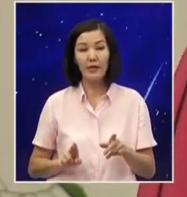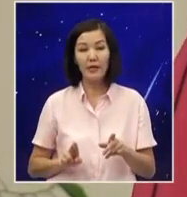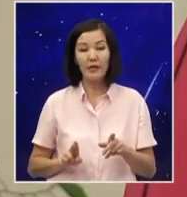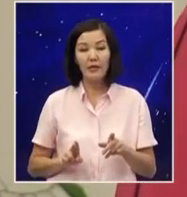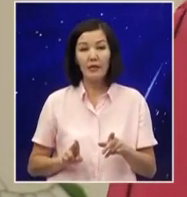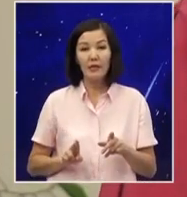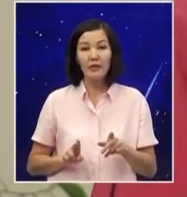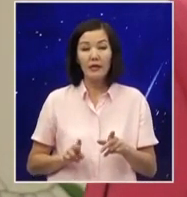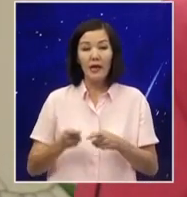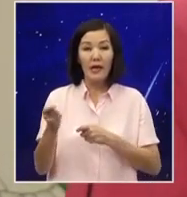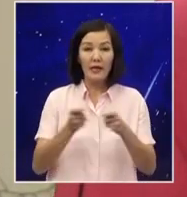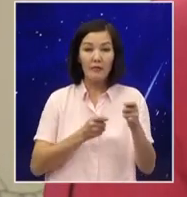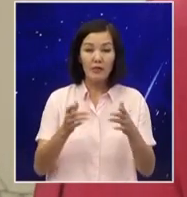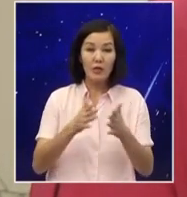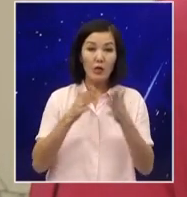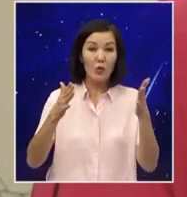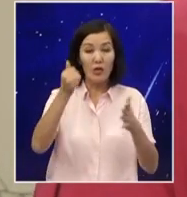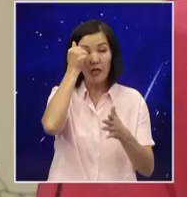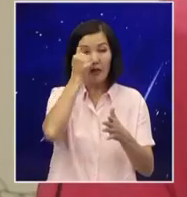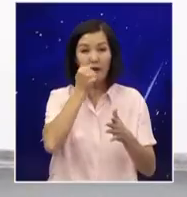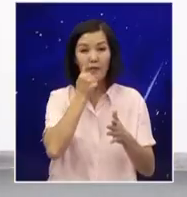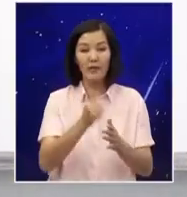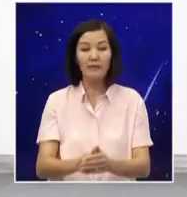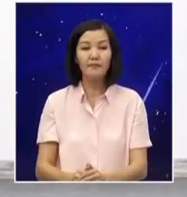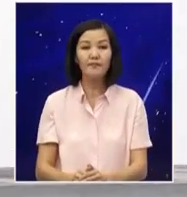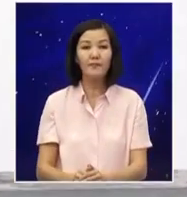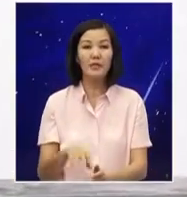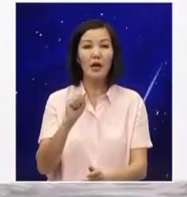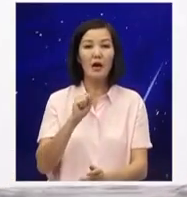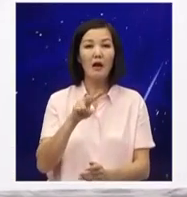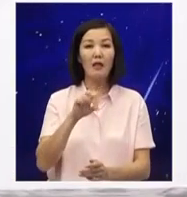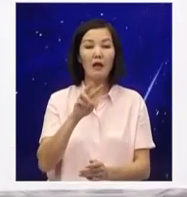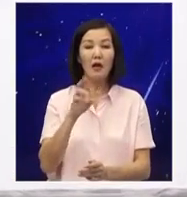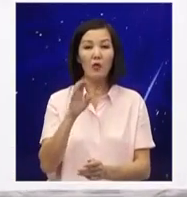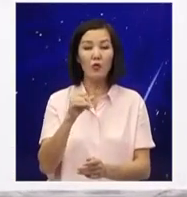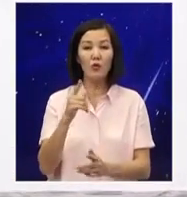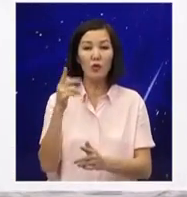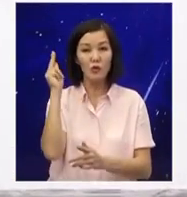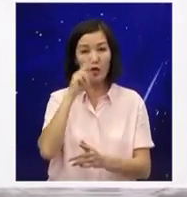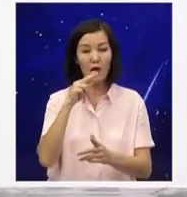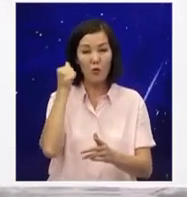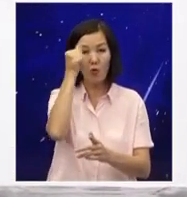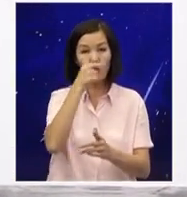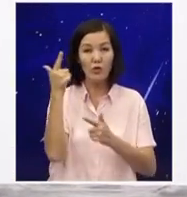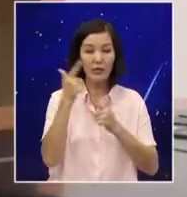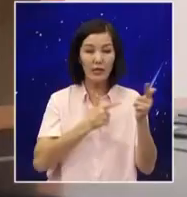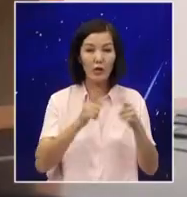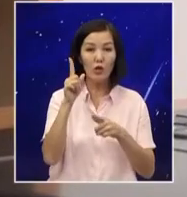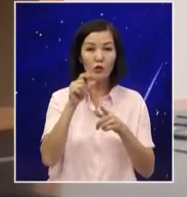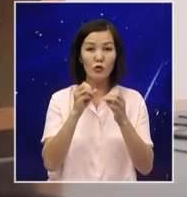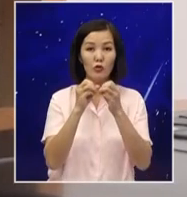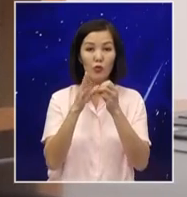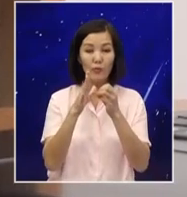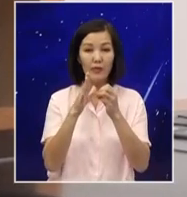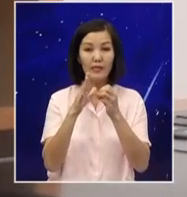осы ауданға бәріне рахметімді айтам, алғысымды айтам. Алакөл ауданы жаңа оқу жылына дайын. Аймақта 115 кезекші сынып өз жұмысын